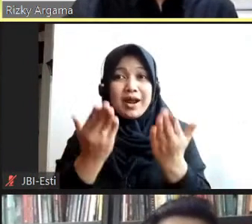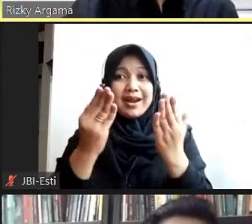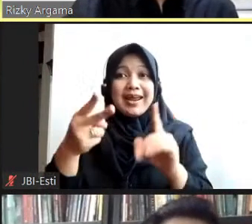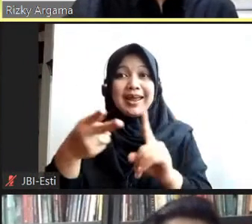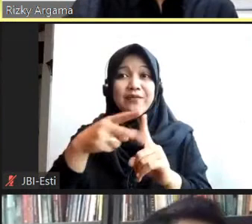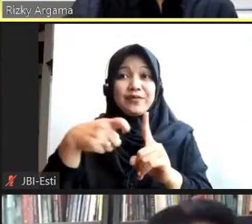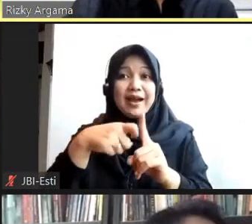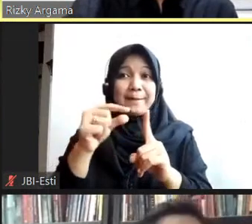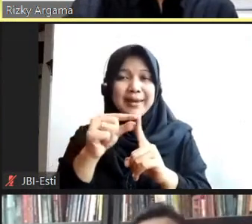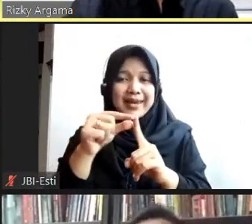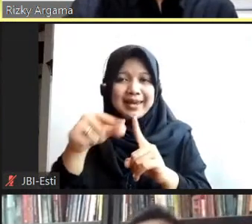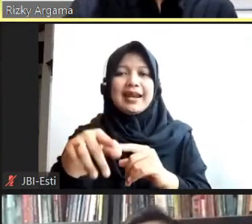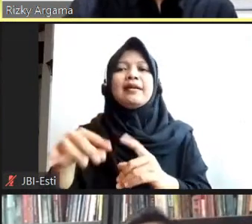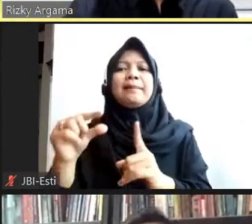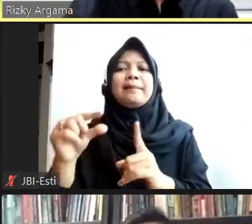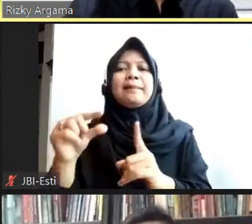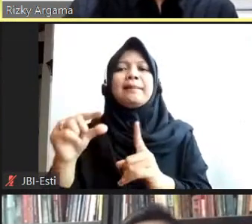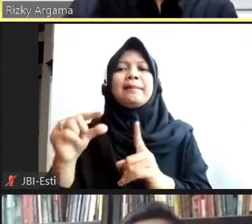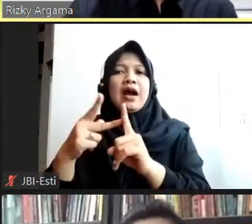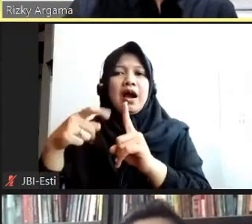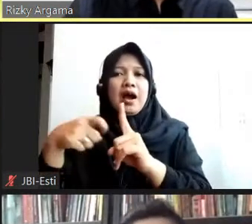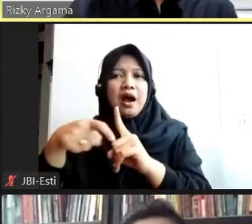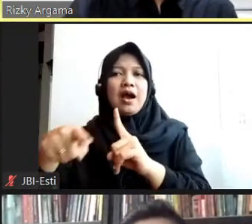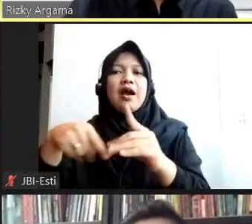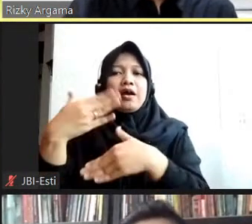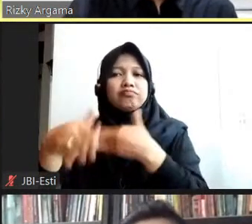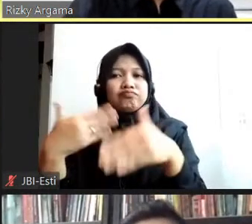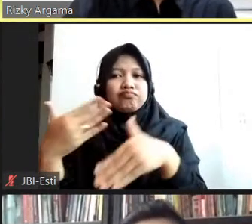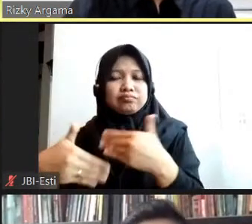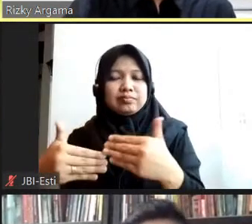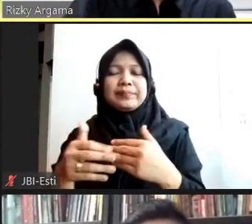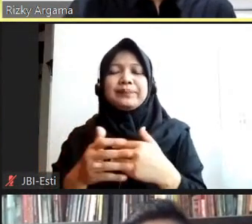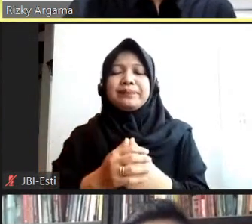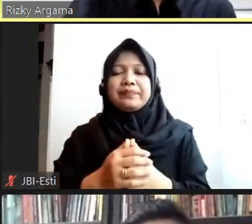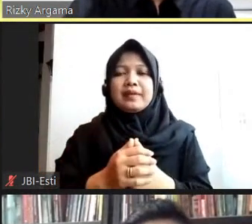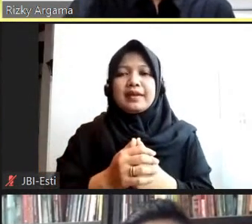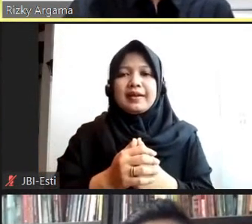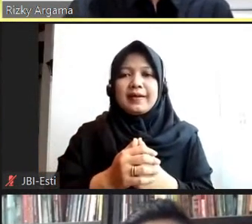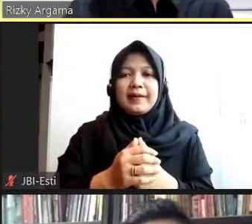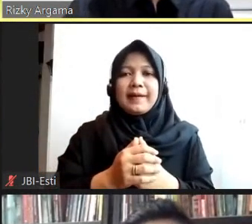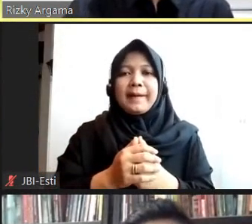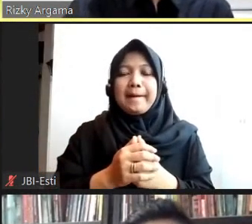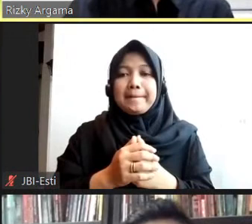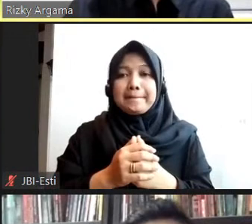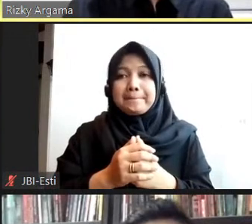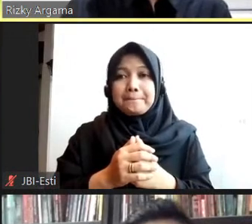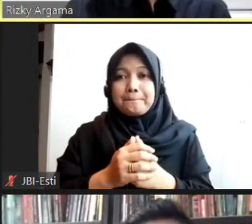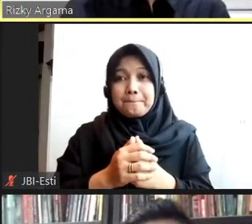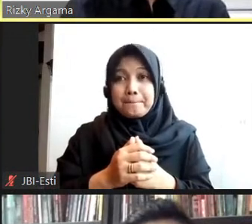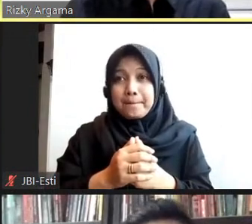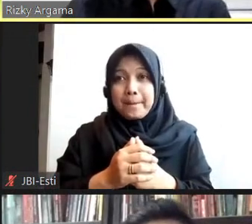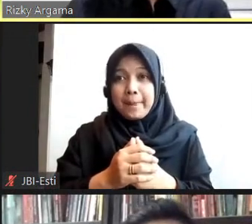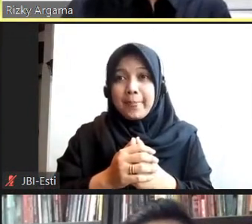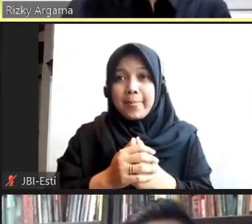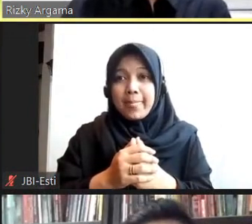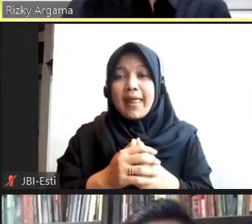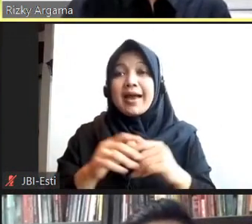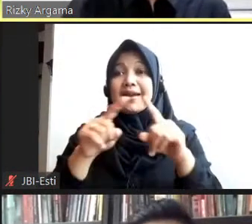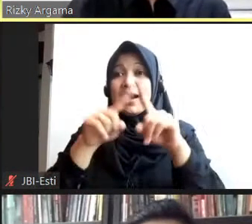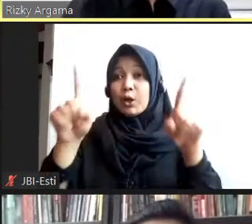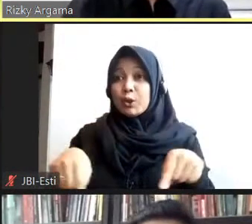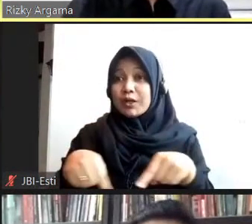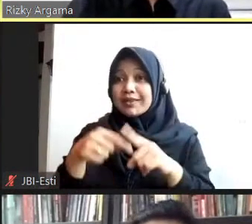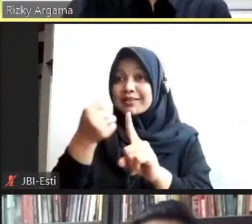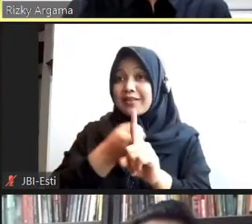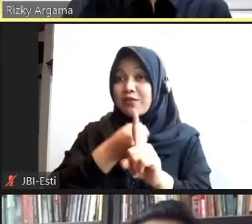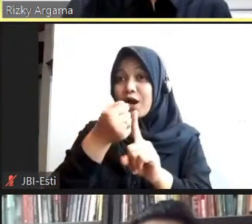rumah. Kemudian perlu saya informasikan sekali lagi bahwa kertas advokasi kebijakan terkait Undang-Undang